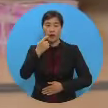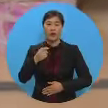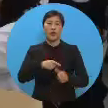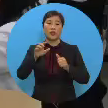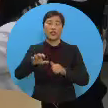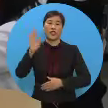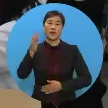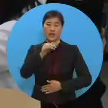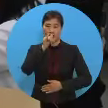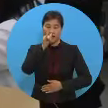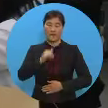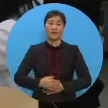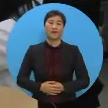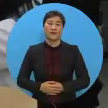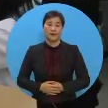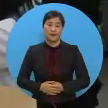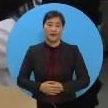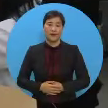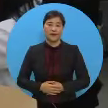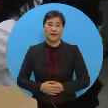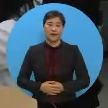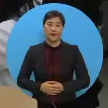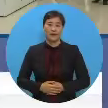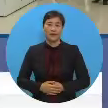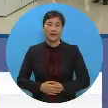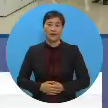땅 으뜸전남 도정뉴스 김동진입니다.